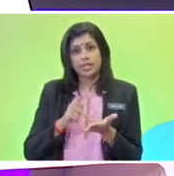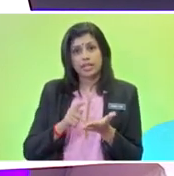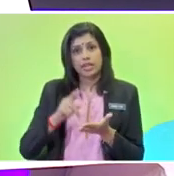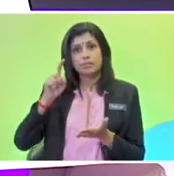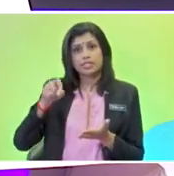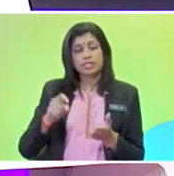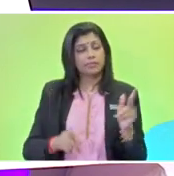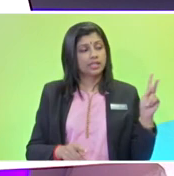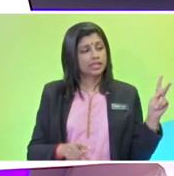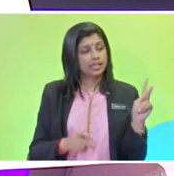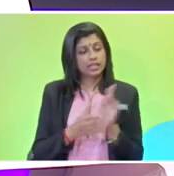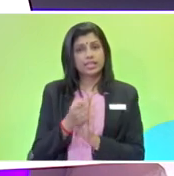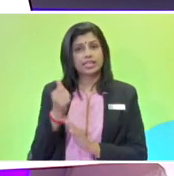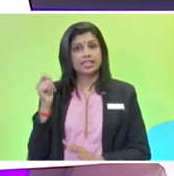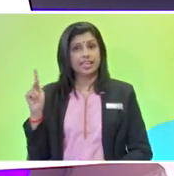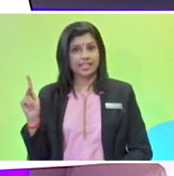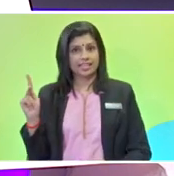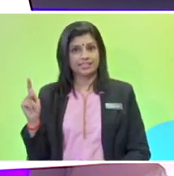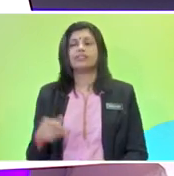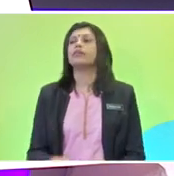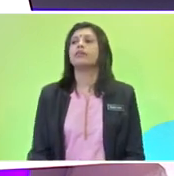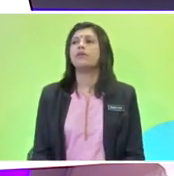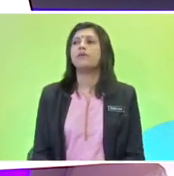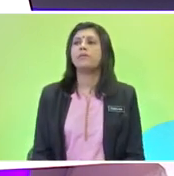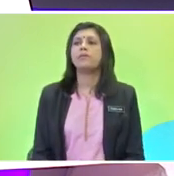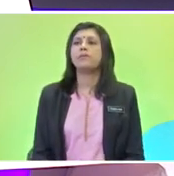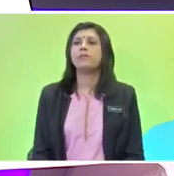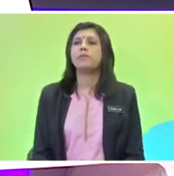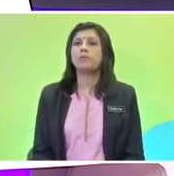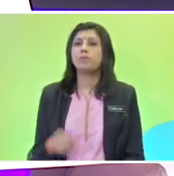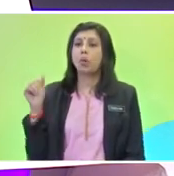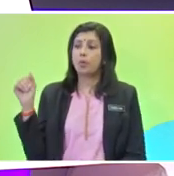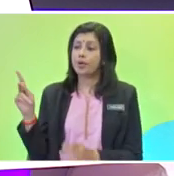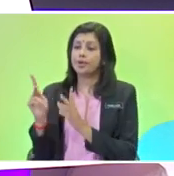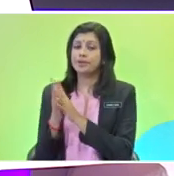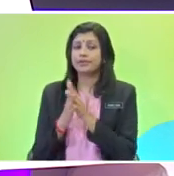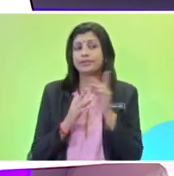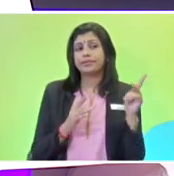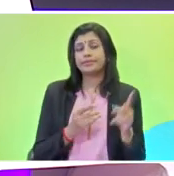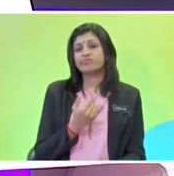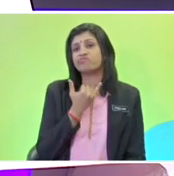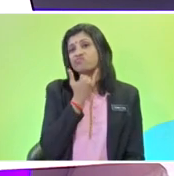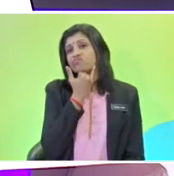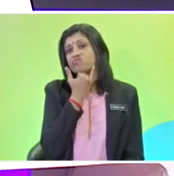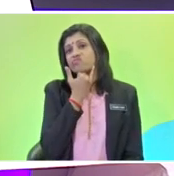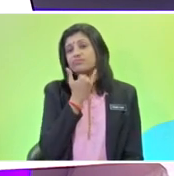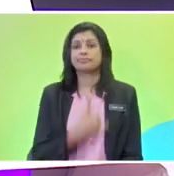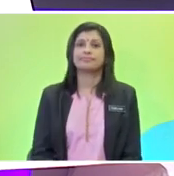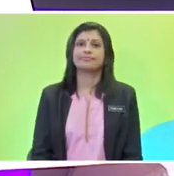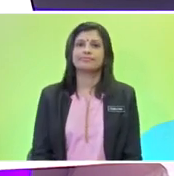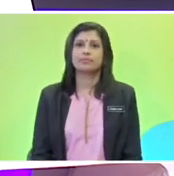kiri ke kanan. Sebab kita nampak tadi, bila kanan ke kiri, jawapannya salah. Yeah. Okey. Jadi, kalau kita ikut